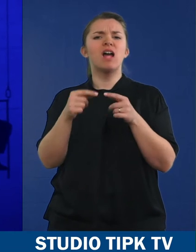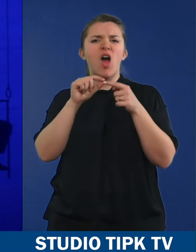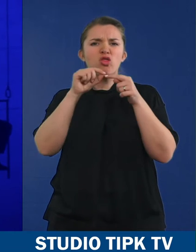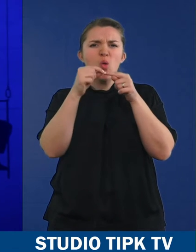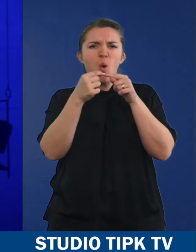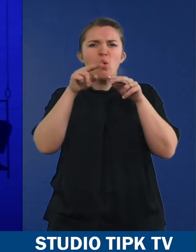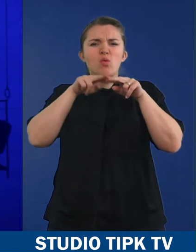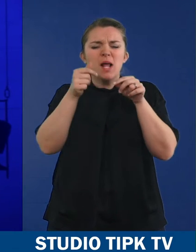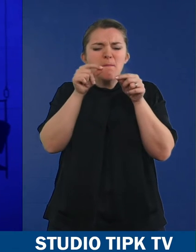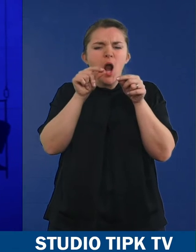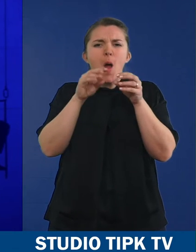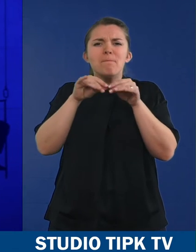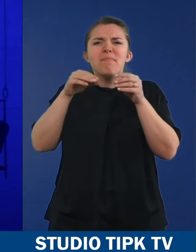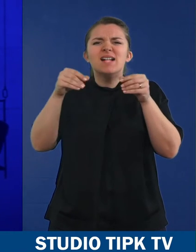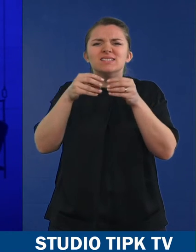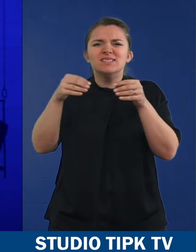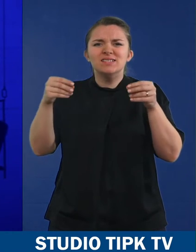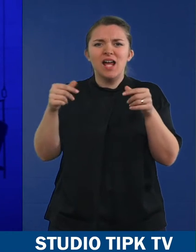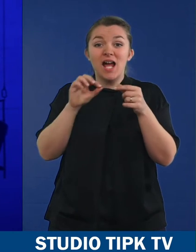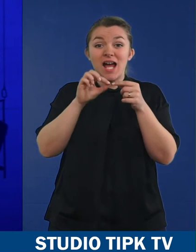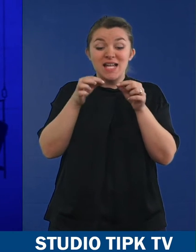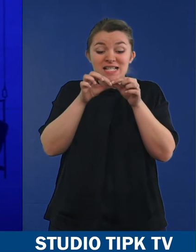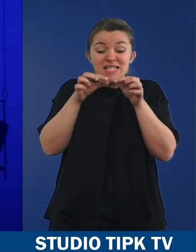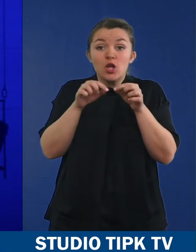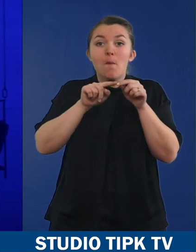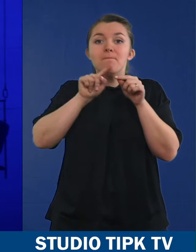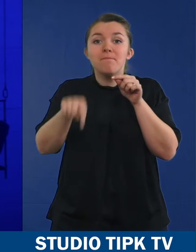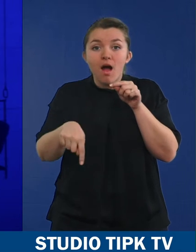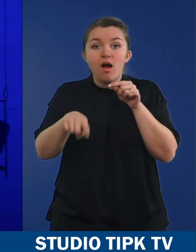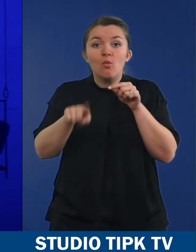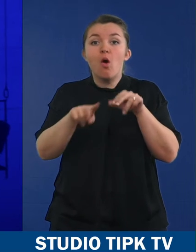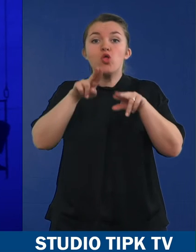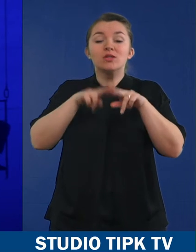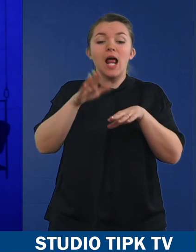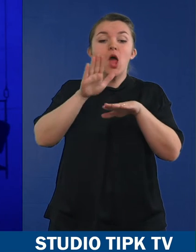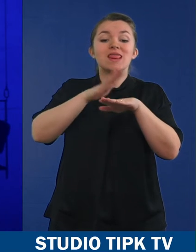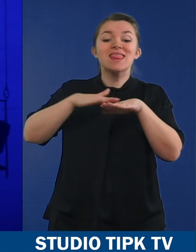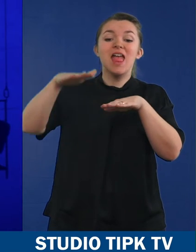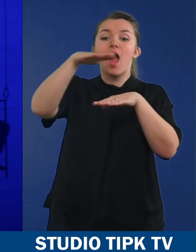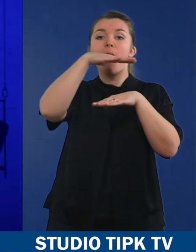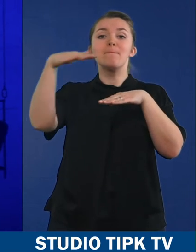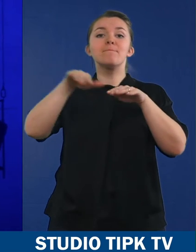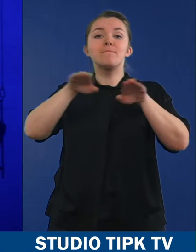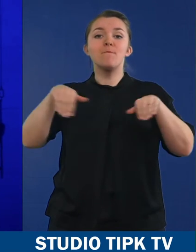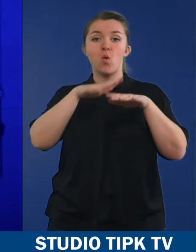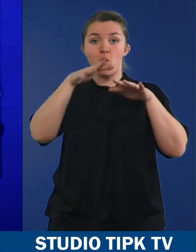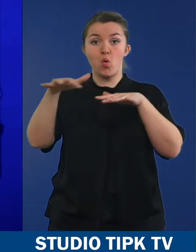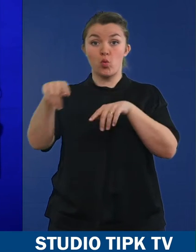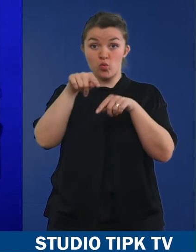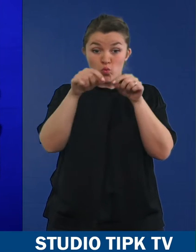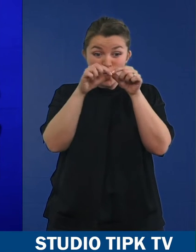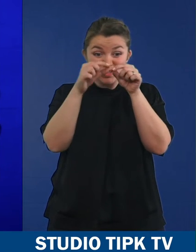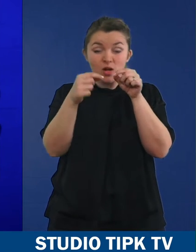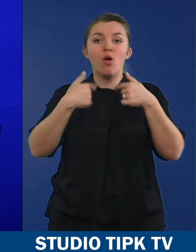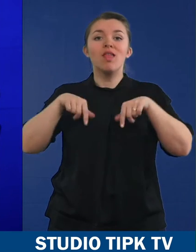je za nohtom ostalo zrno peska. Zrno je padlo in ostalo na površini morja. To zrno je